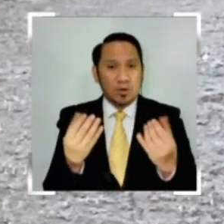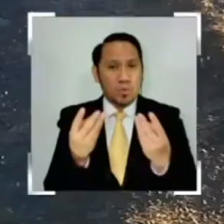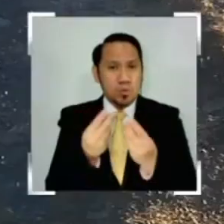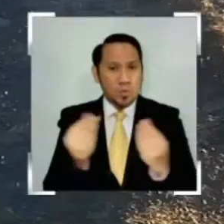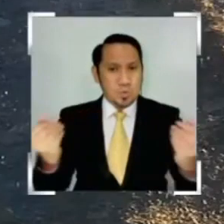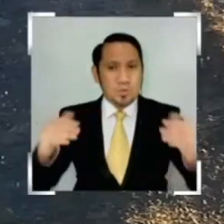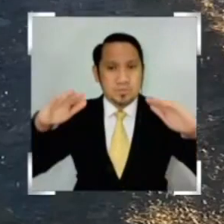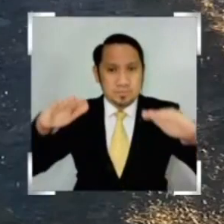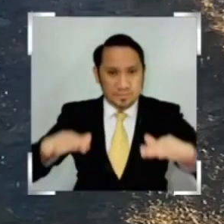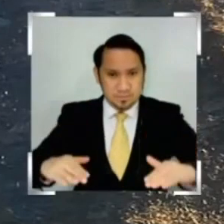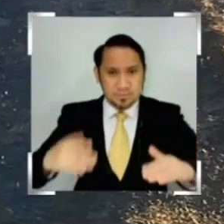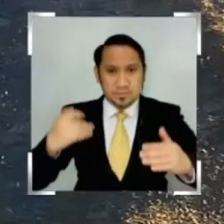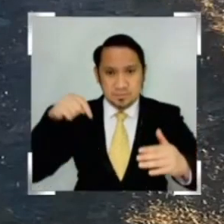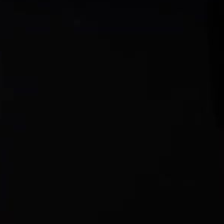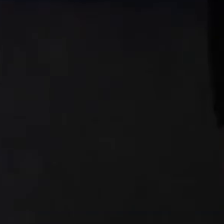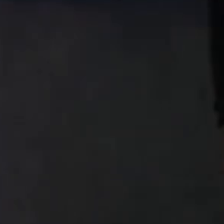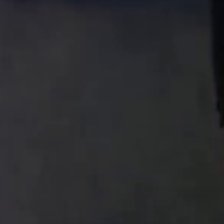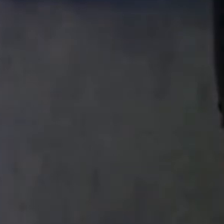gabi.